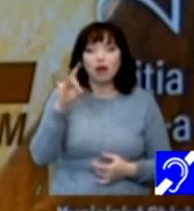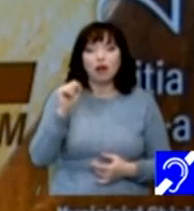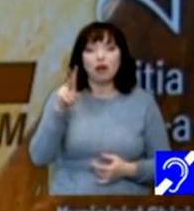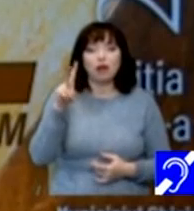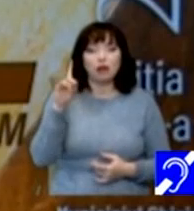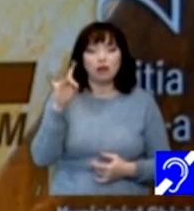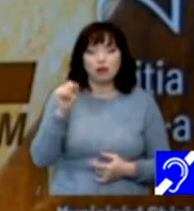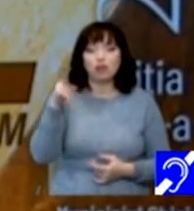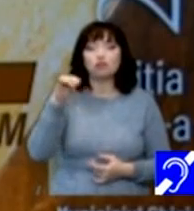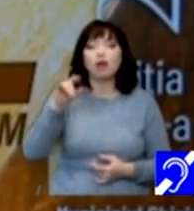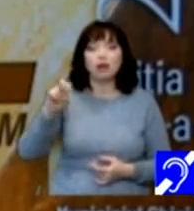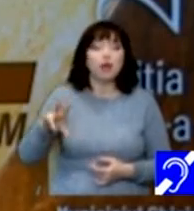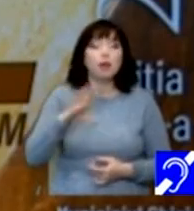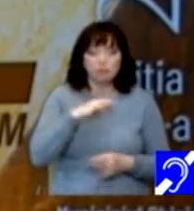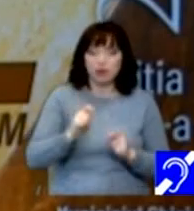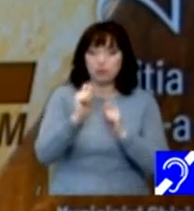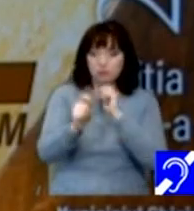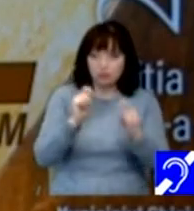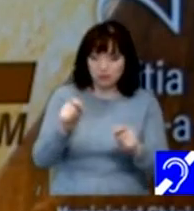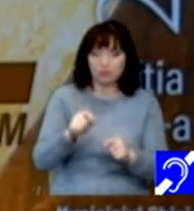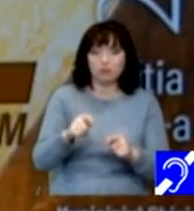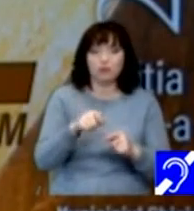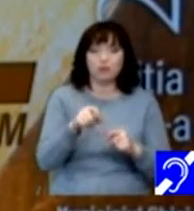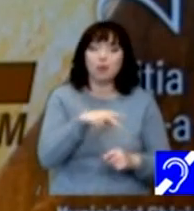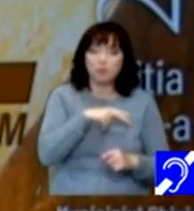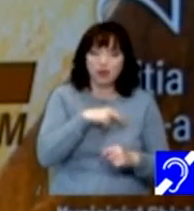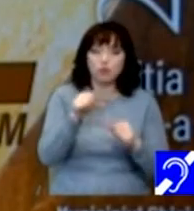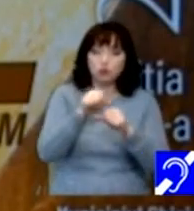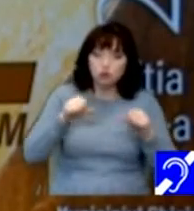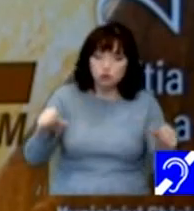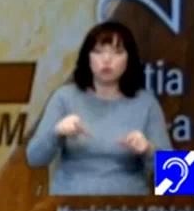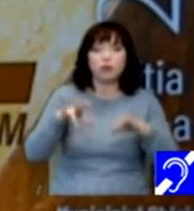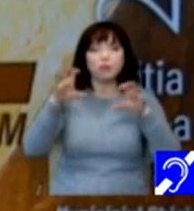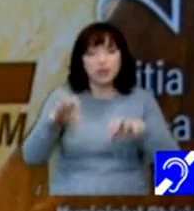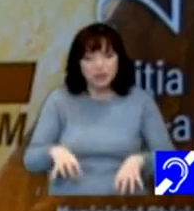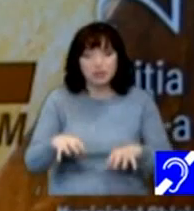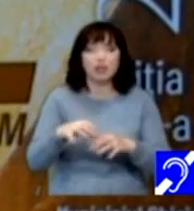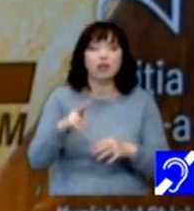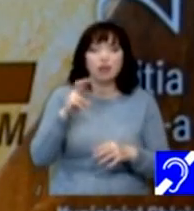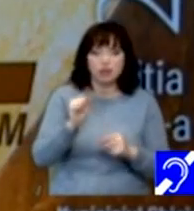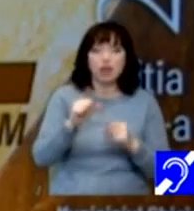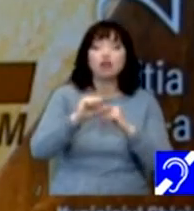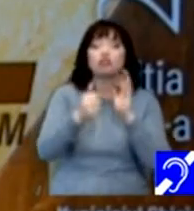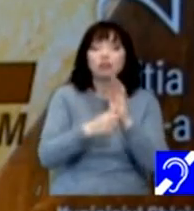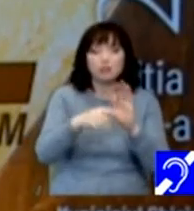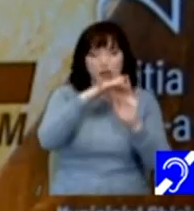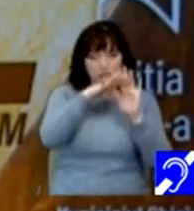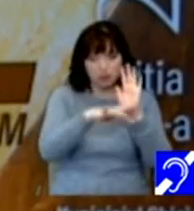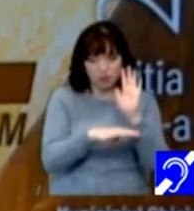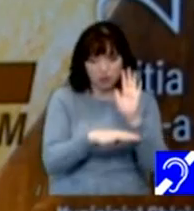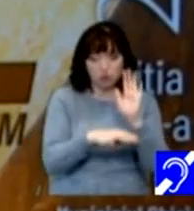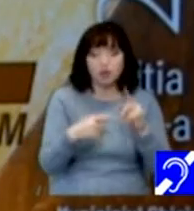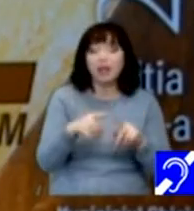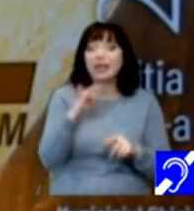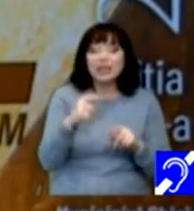fost acordate premiile juriului, premiile senatului și ale președintelui Unitem la 16 categorii. Între acestea,